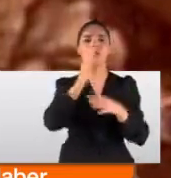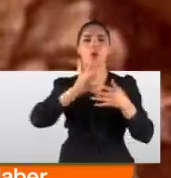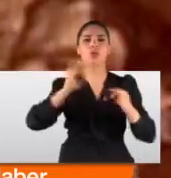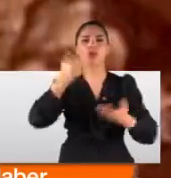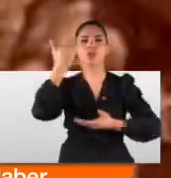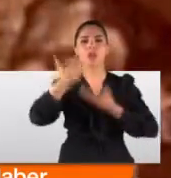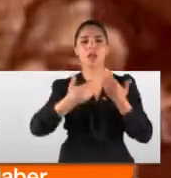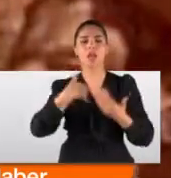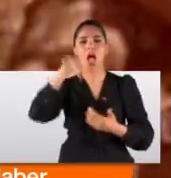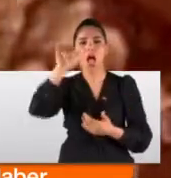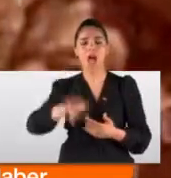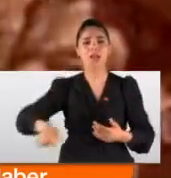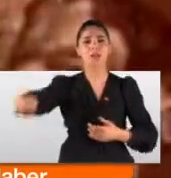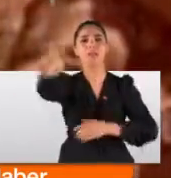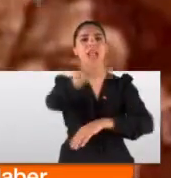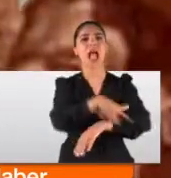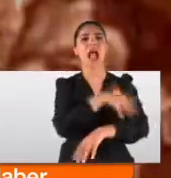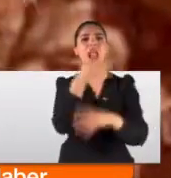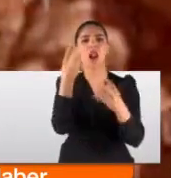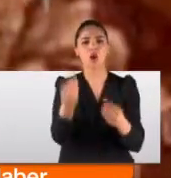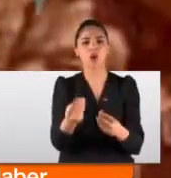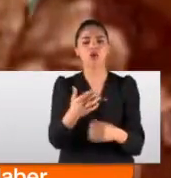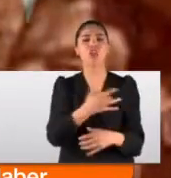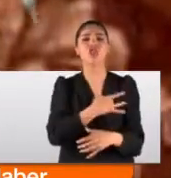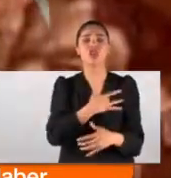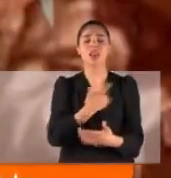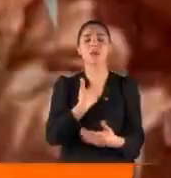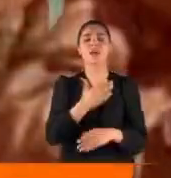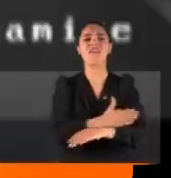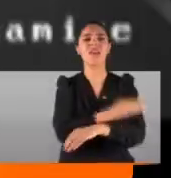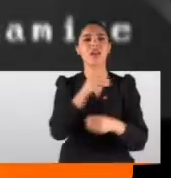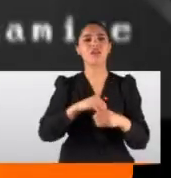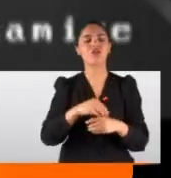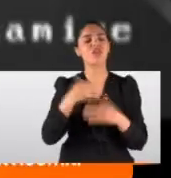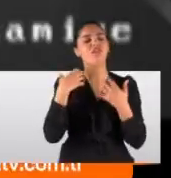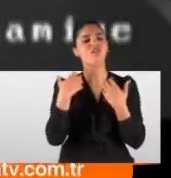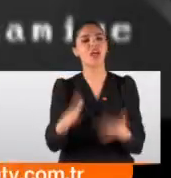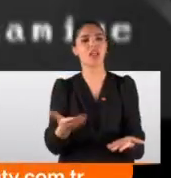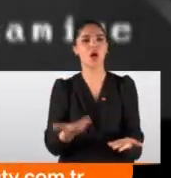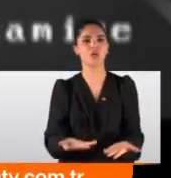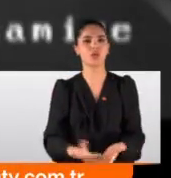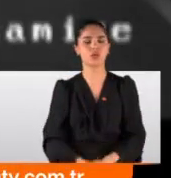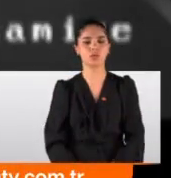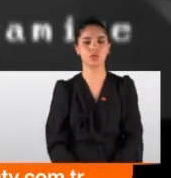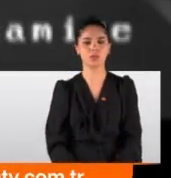döküldü. Hakkım sizlere helal olsun, canım vatanıma feda olsun.